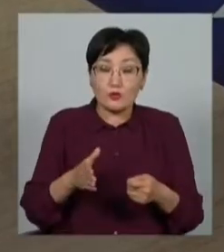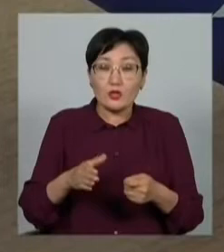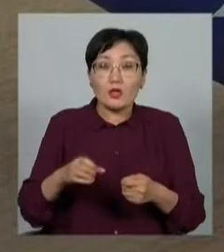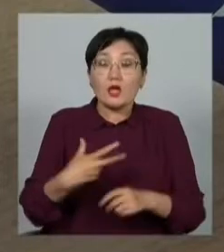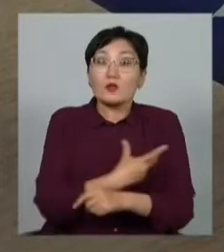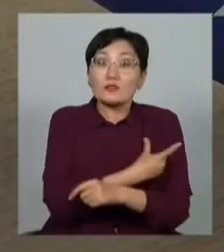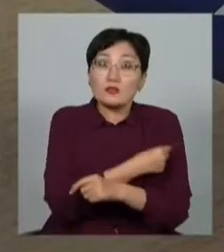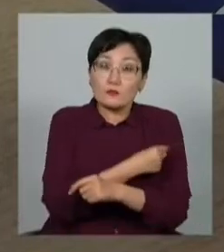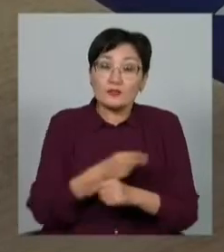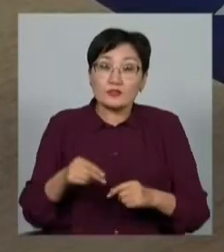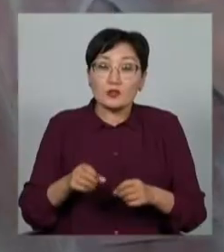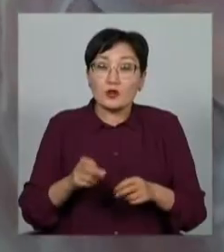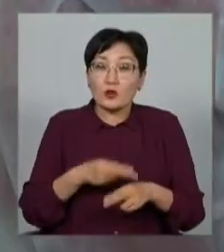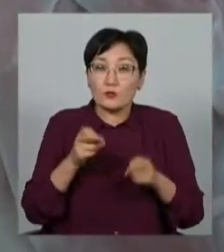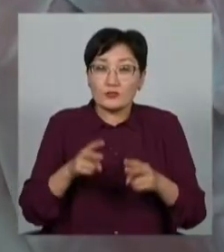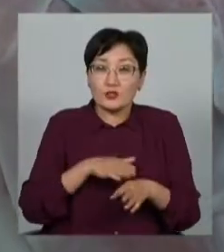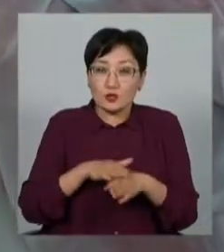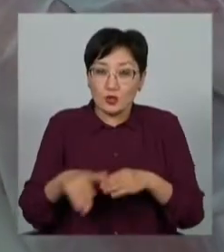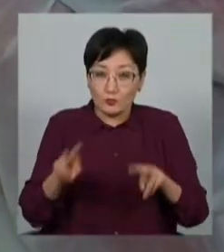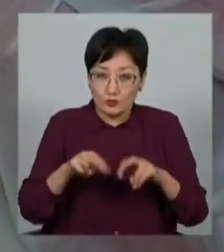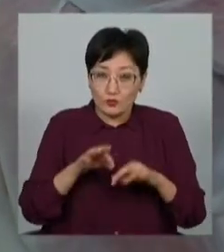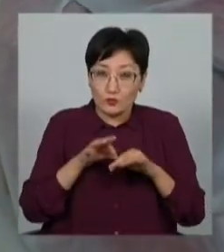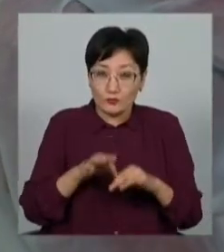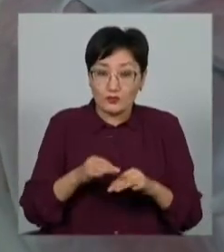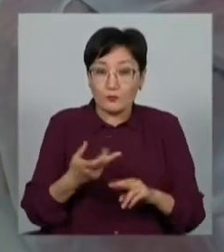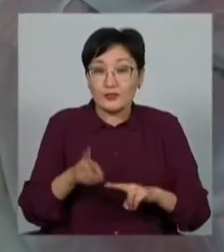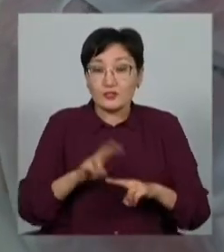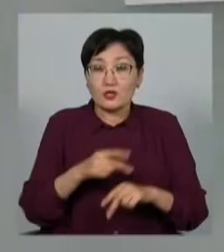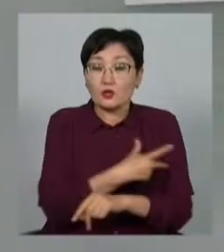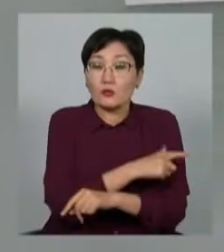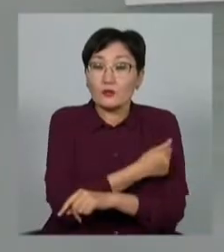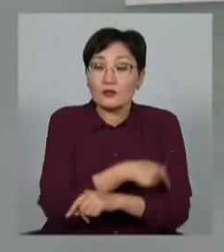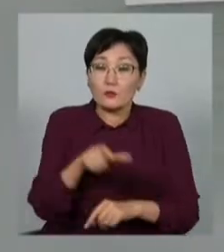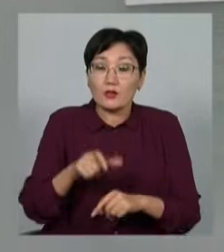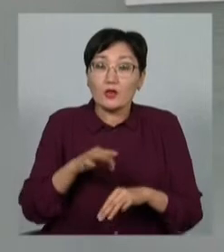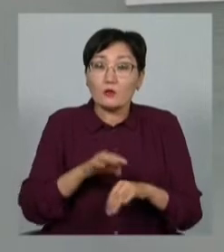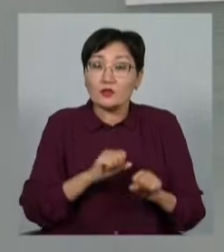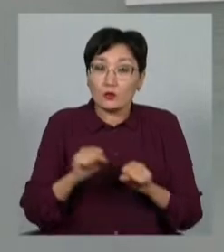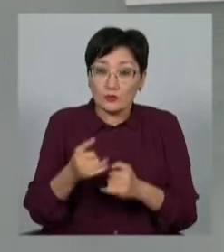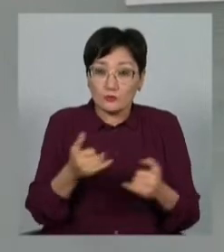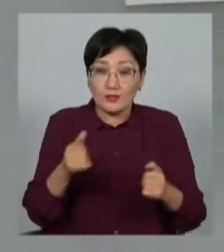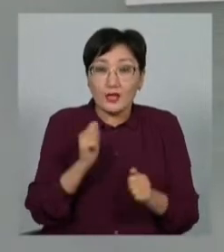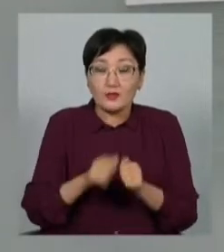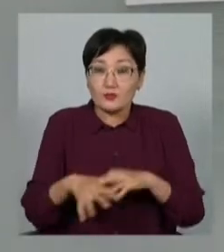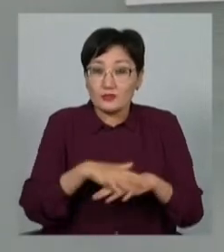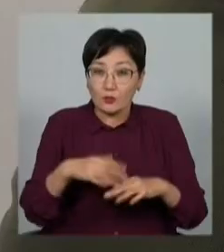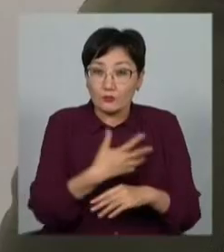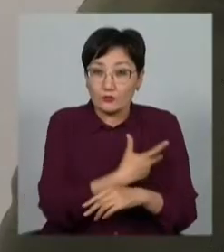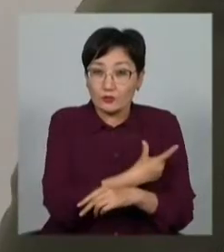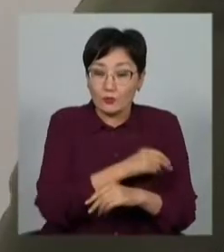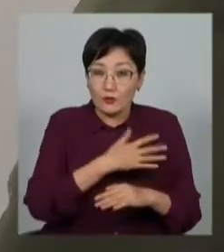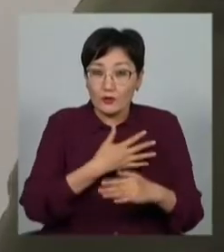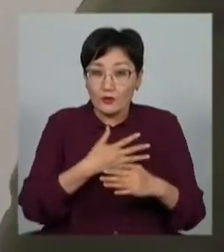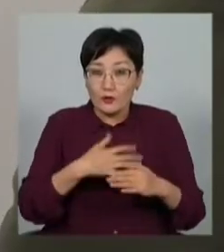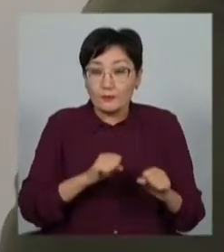егіліп жатқан вакциналар қауіпсіз әрі толық тексеруден өткен. Сондықтан дәрігерлер аурудың алдын алу үшін әрі жаппай иммунитет қалыптасу